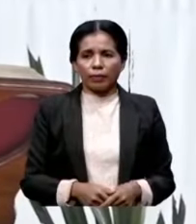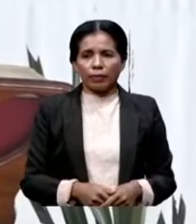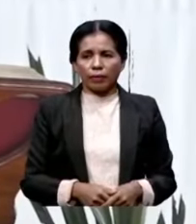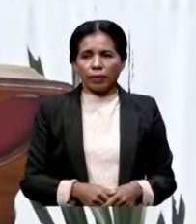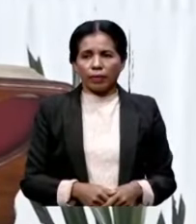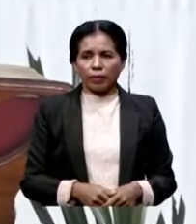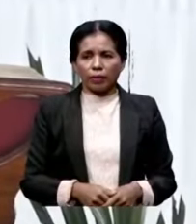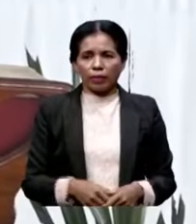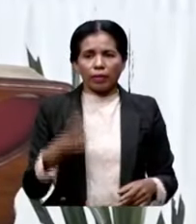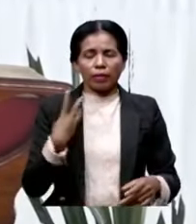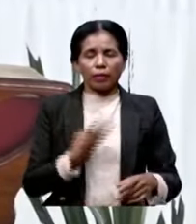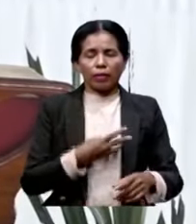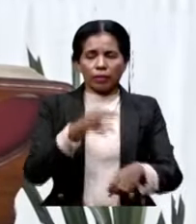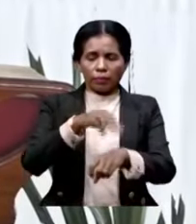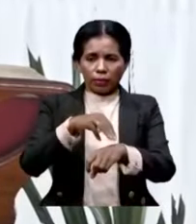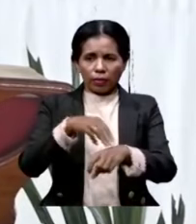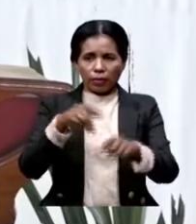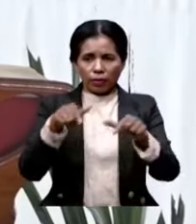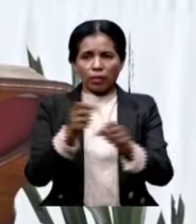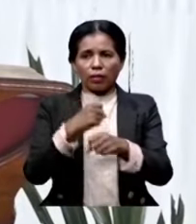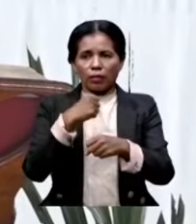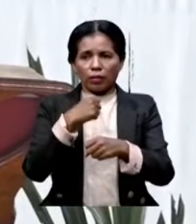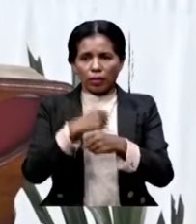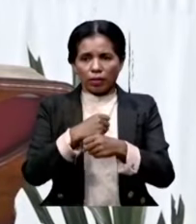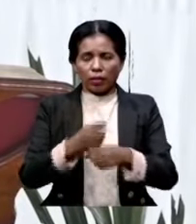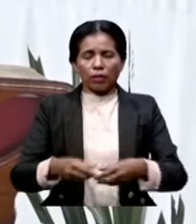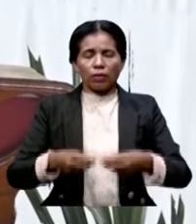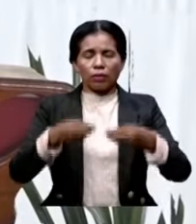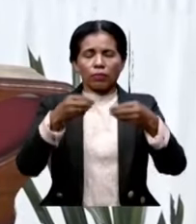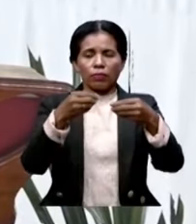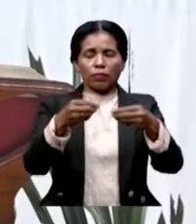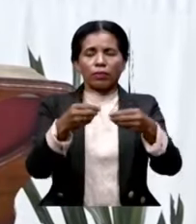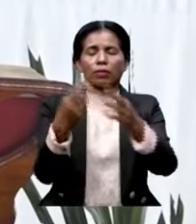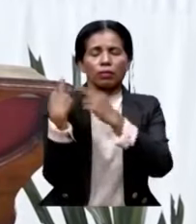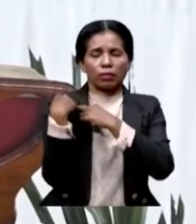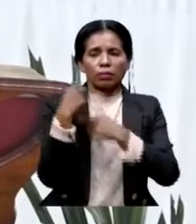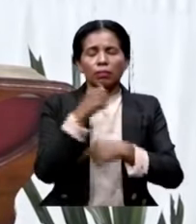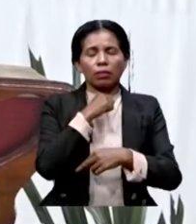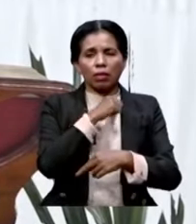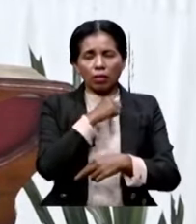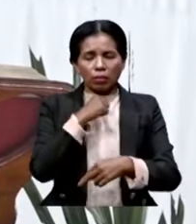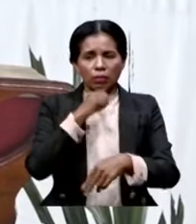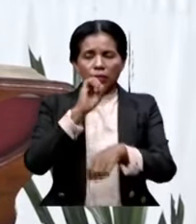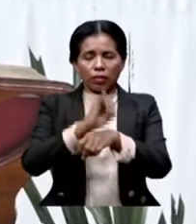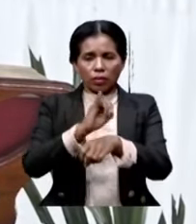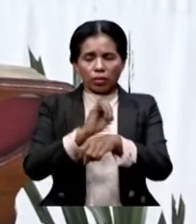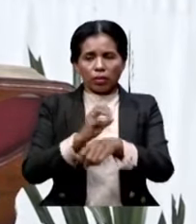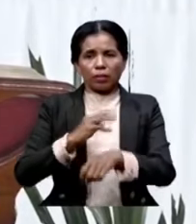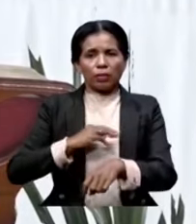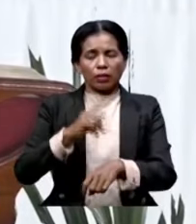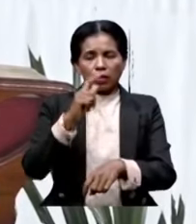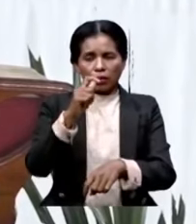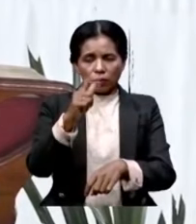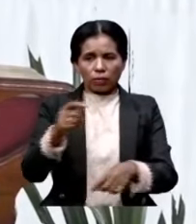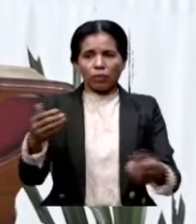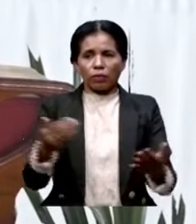ia ida misene kala mosuma ne pose ra paro ku fong. Ham paro tamana tutu